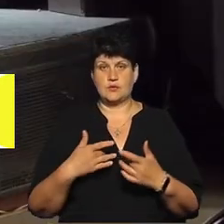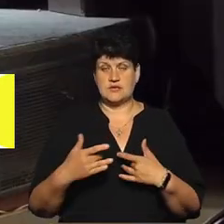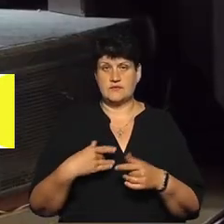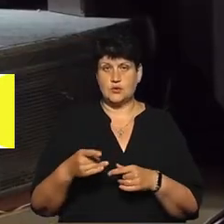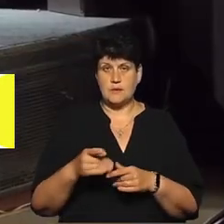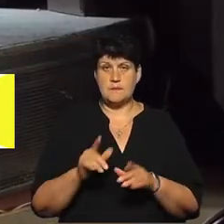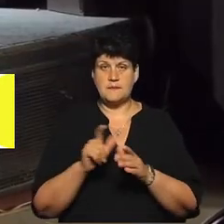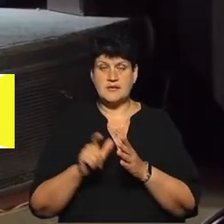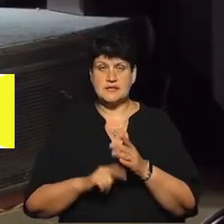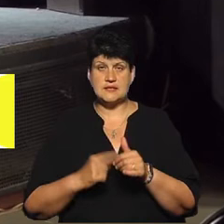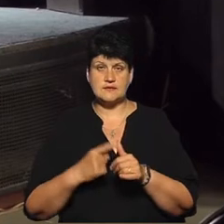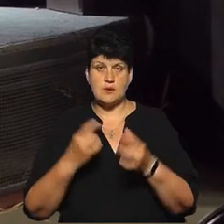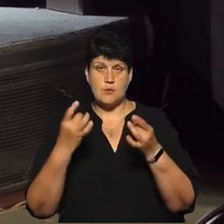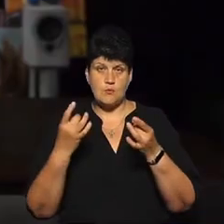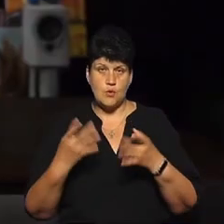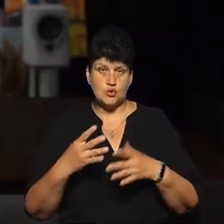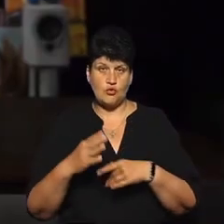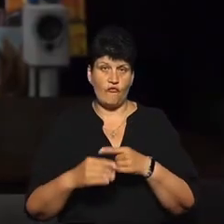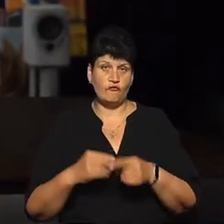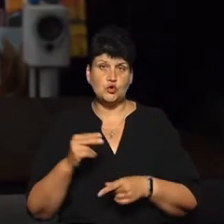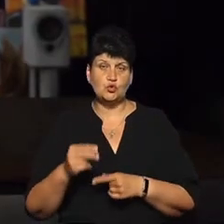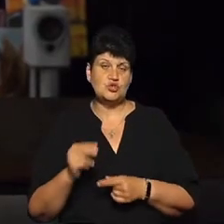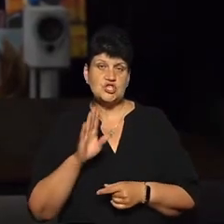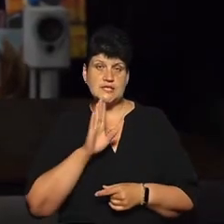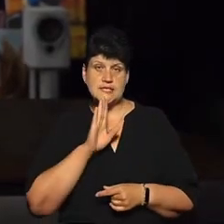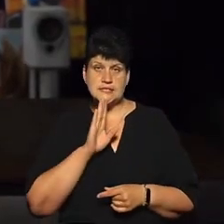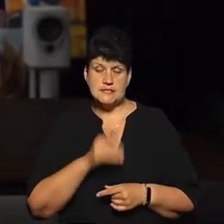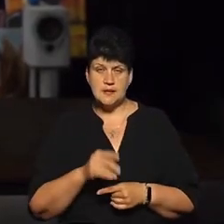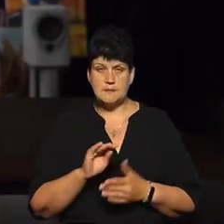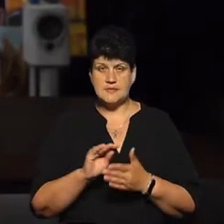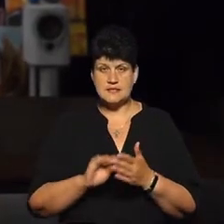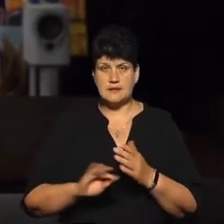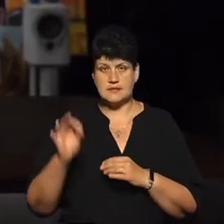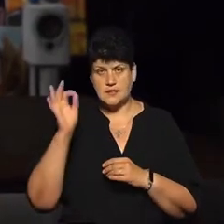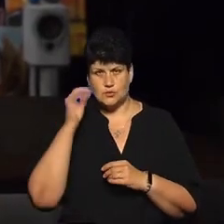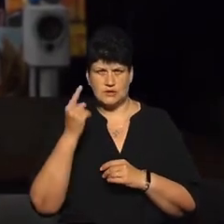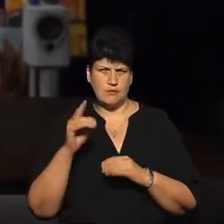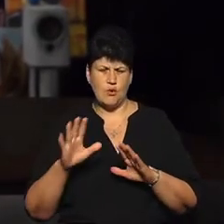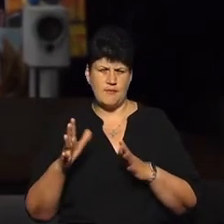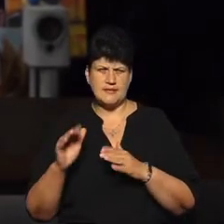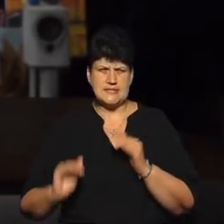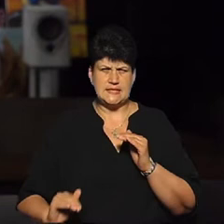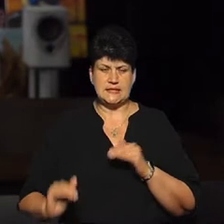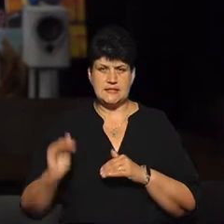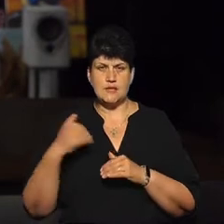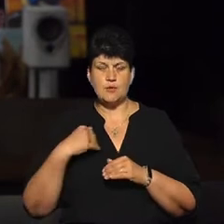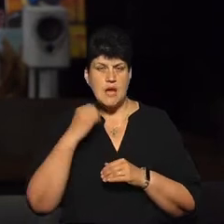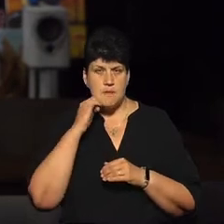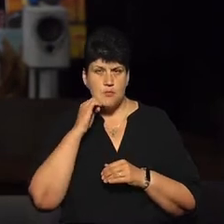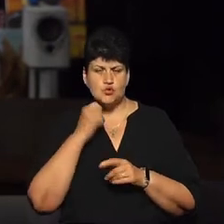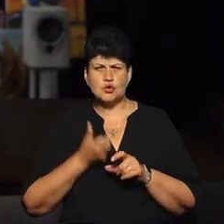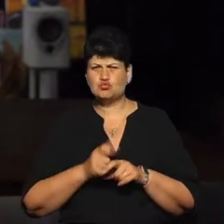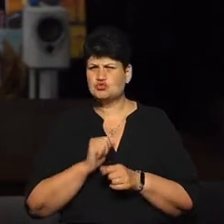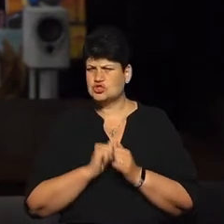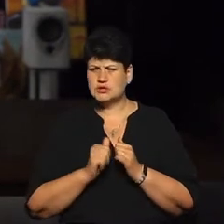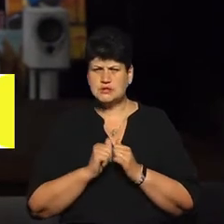Пісня називається «Просто внучці». Писала її, згадуючи один момент з дитинства, тому що моя бабуся дуже часто